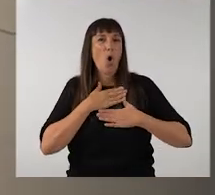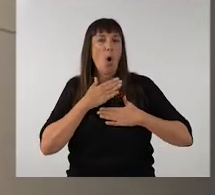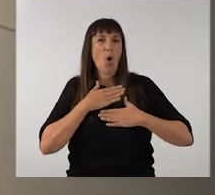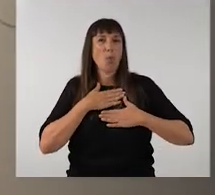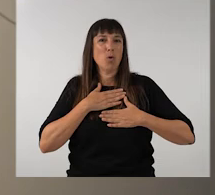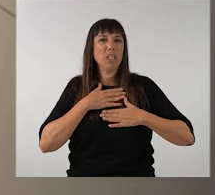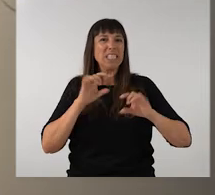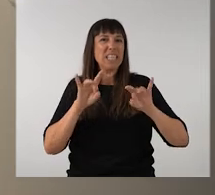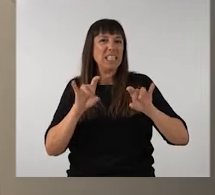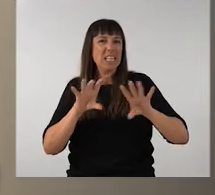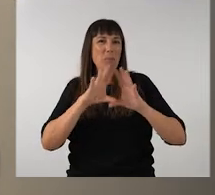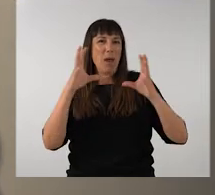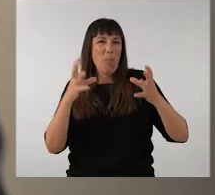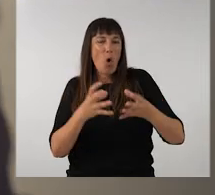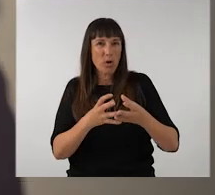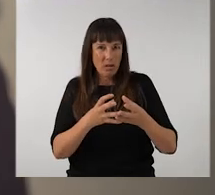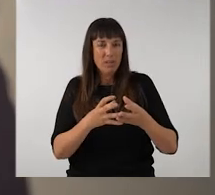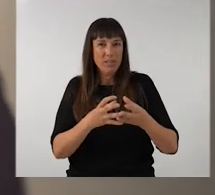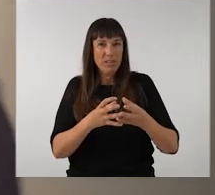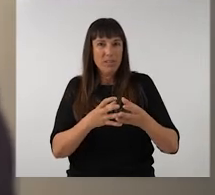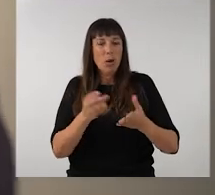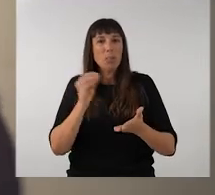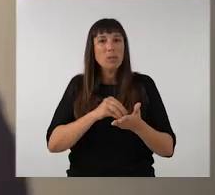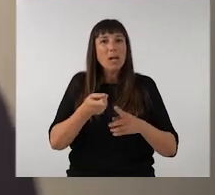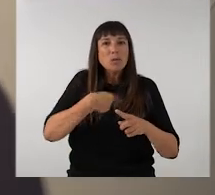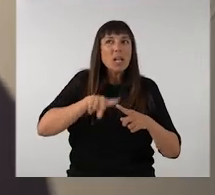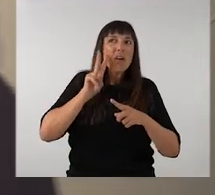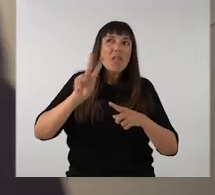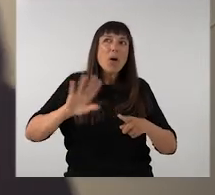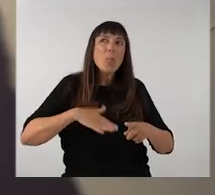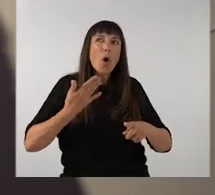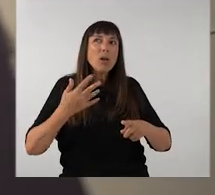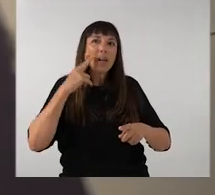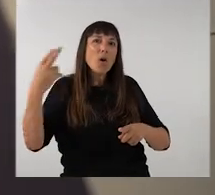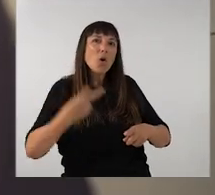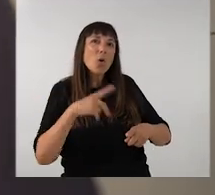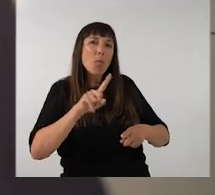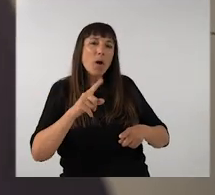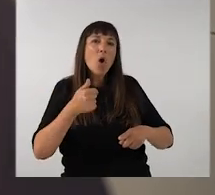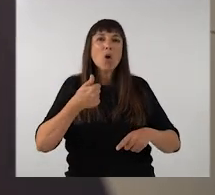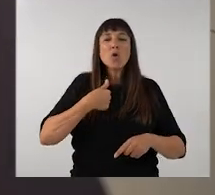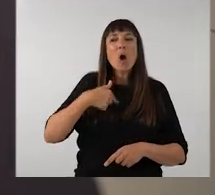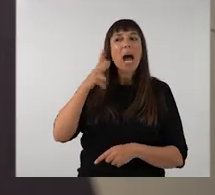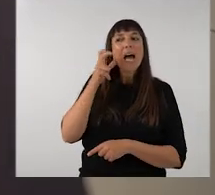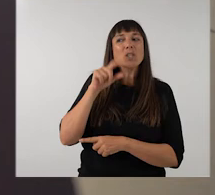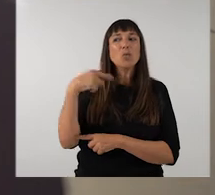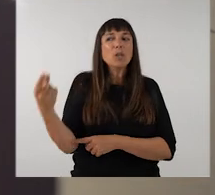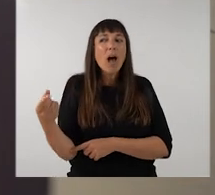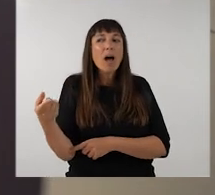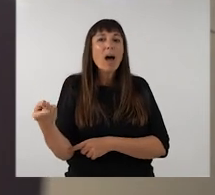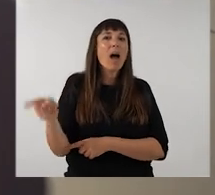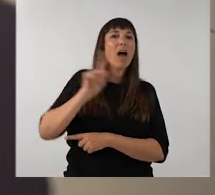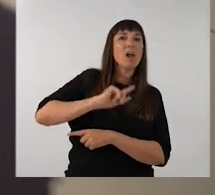segurament significa potser ser un cos sensible en el món, no? És a dir, nosaltres podem veure i que no ens vegin, i podem